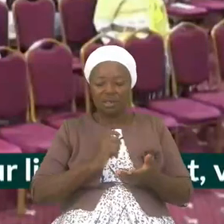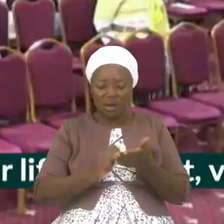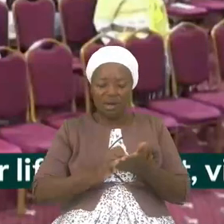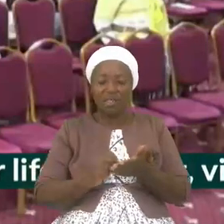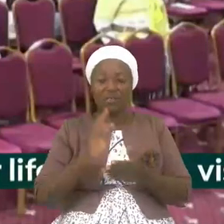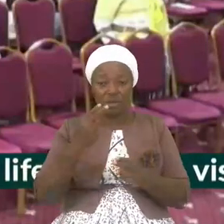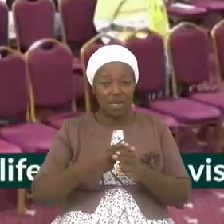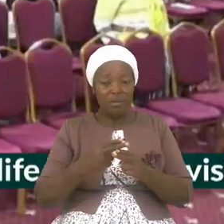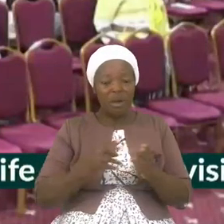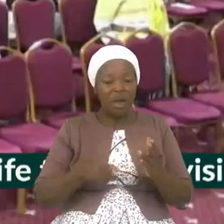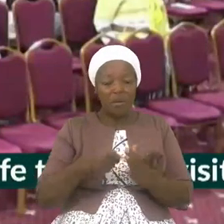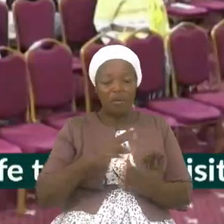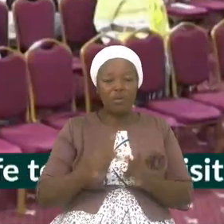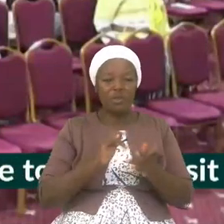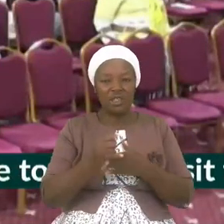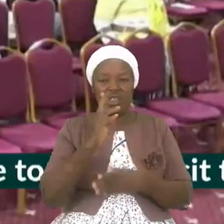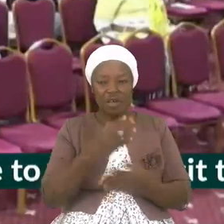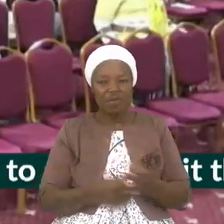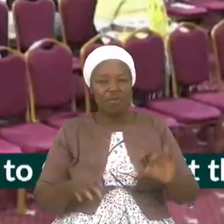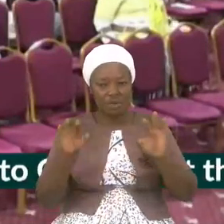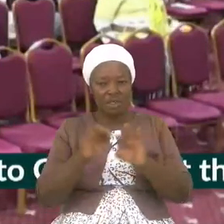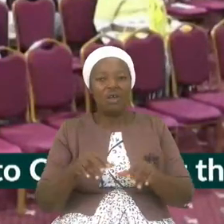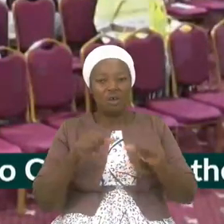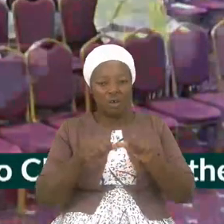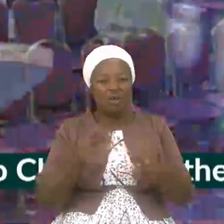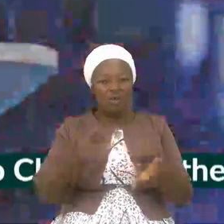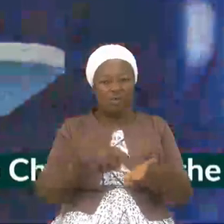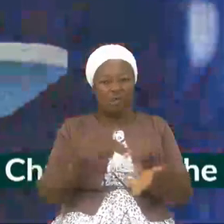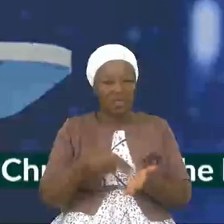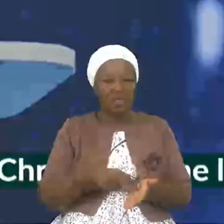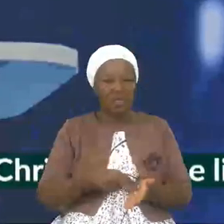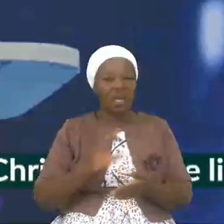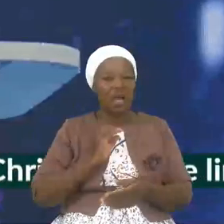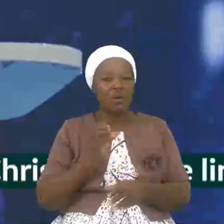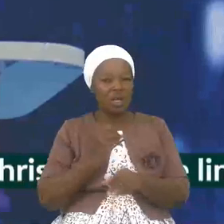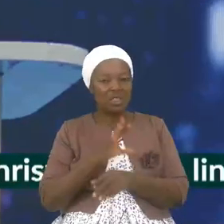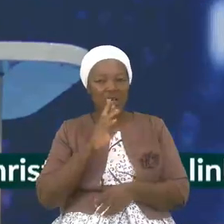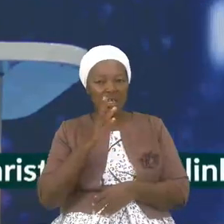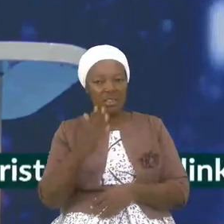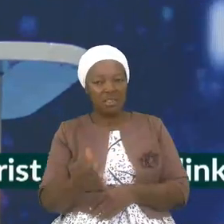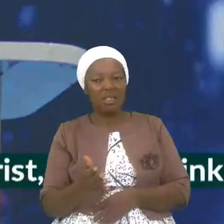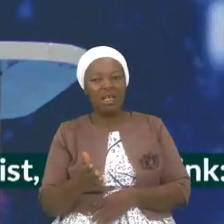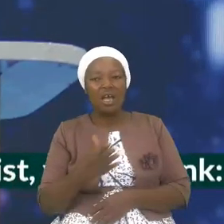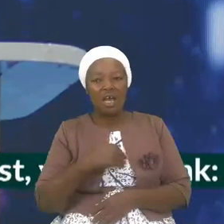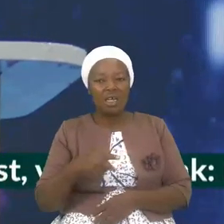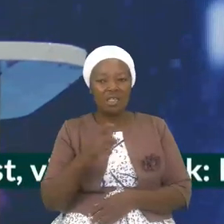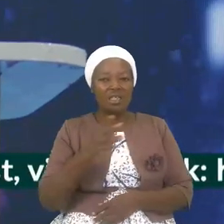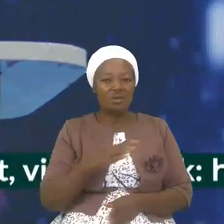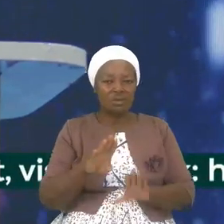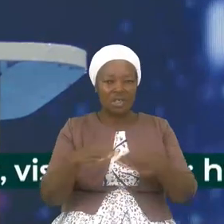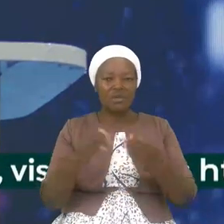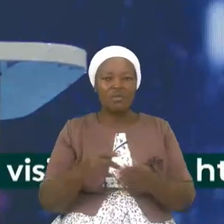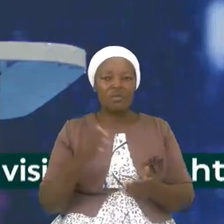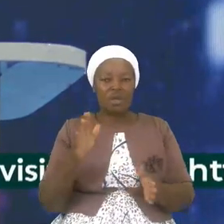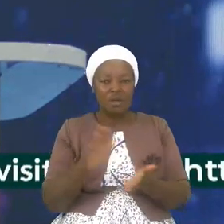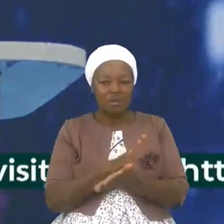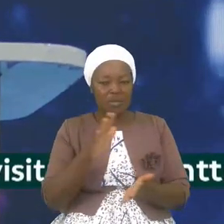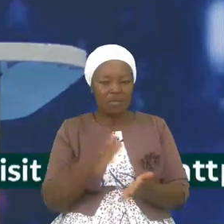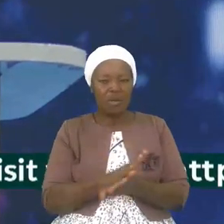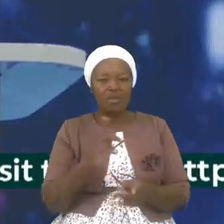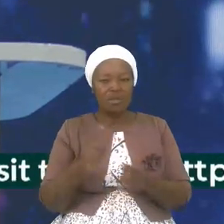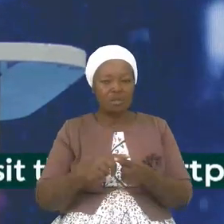allez écrire votre nom. Pour ceux qui sont dignes, nos conseillers sont là. Et ils vous donneront